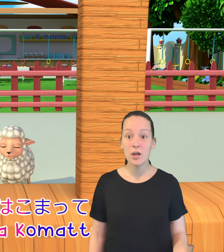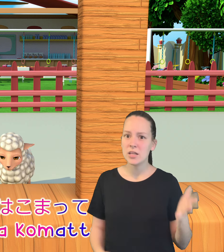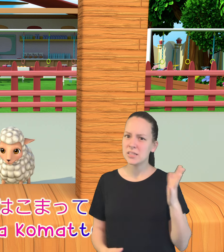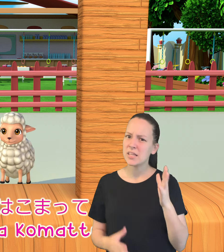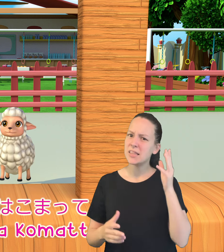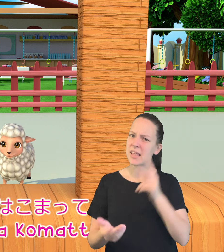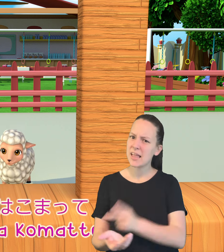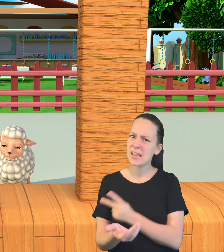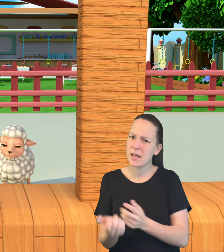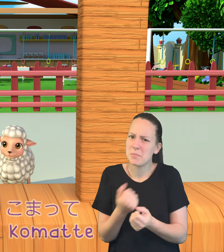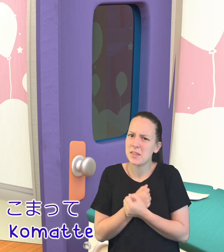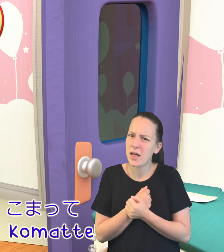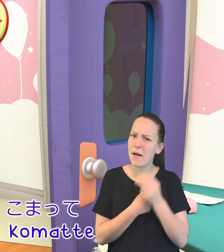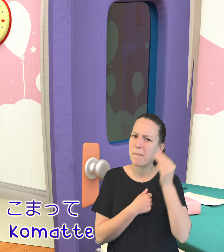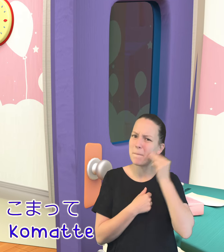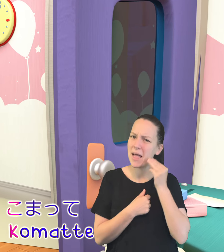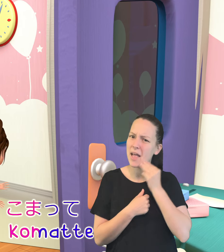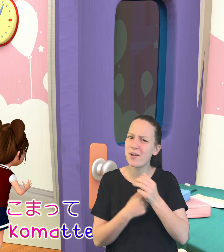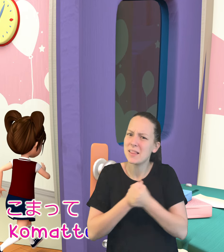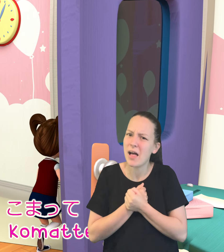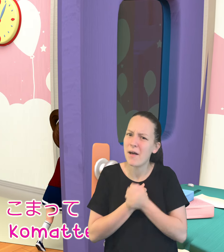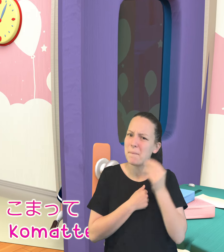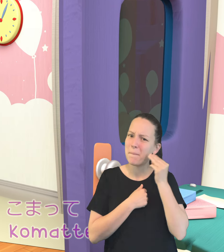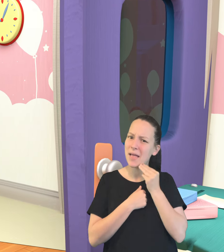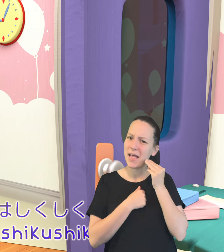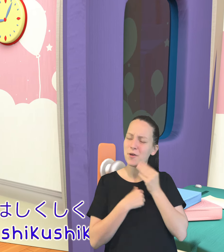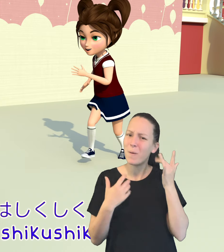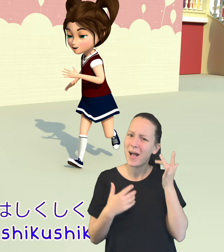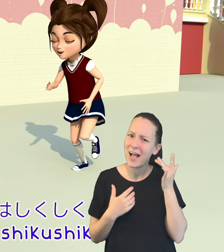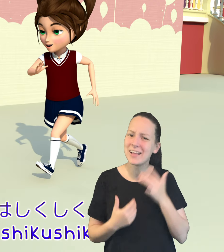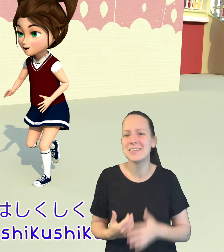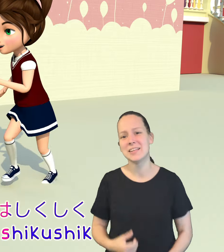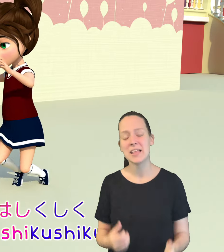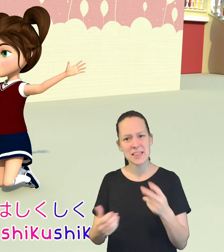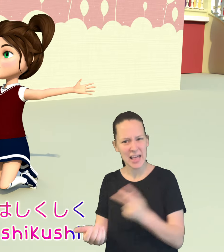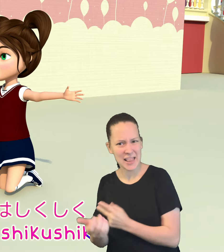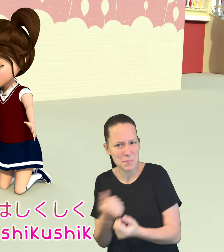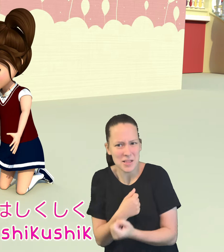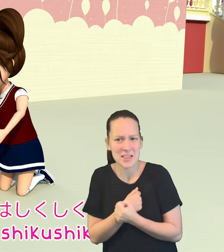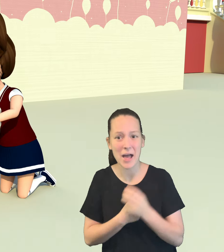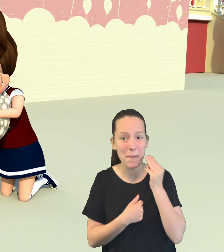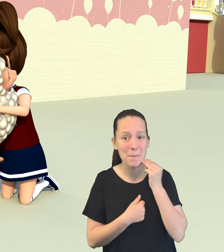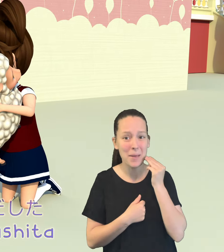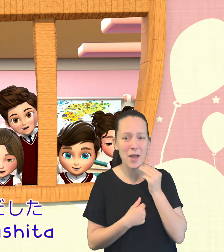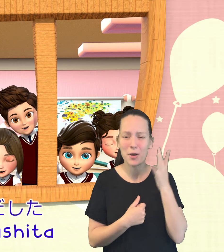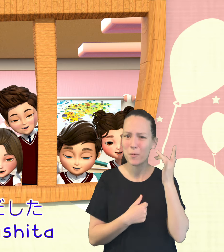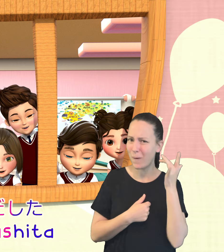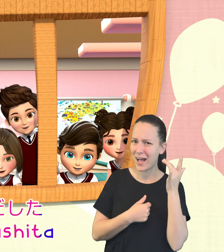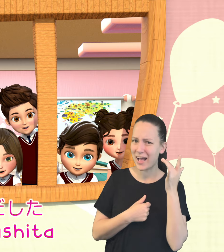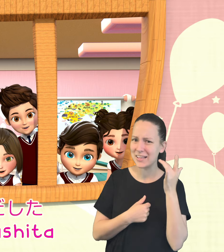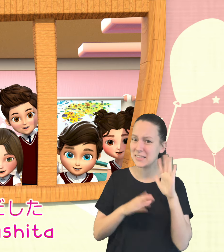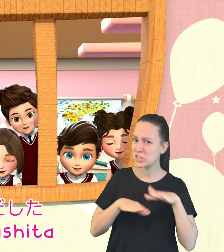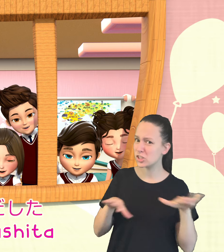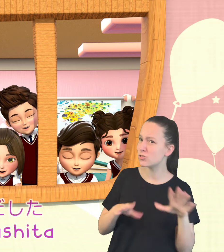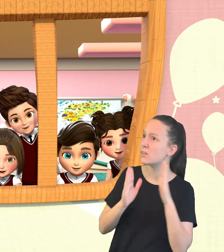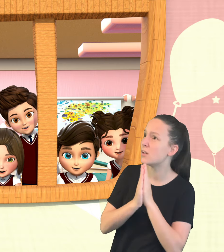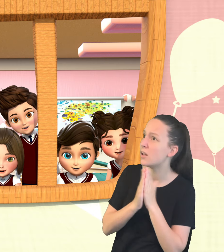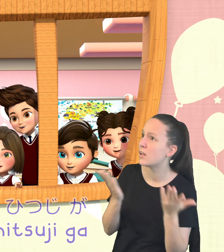メリーさんは困って困って困ってメリさんはしし泣き